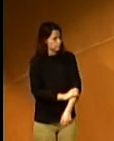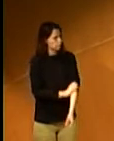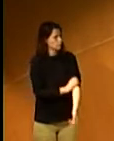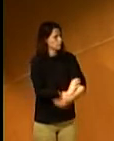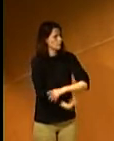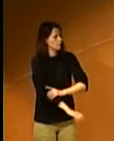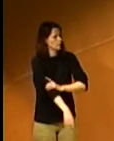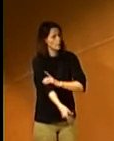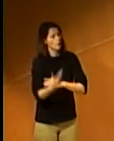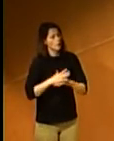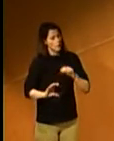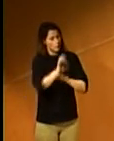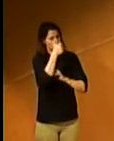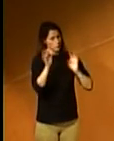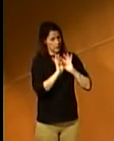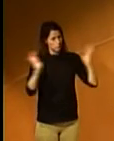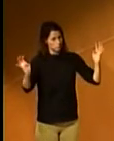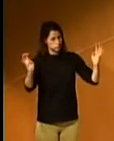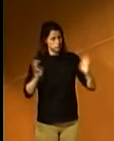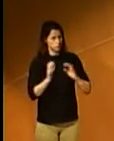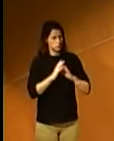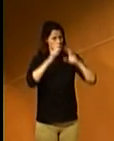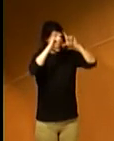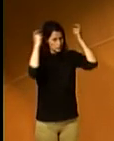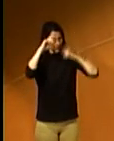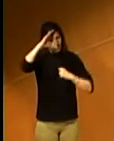professionnels. Bien, je te laisse.